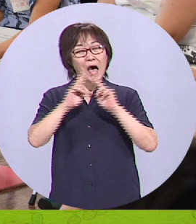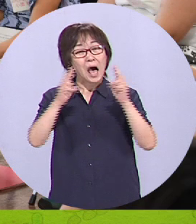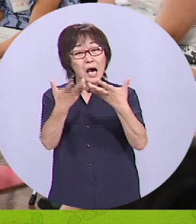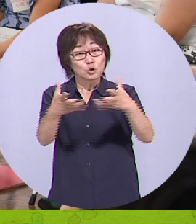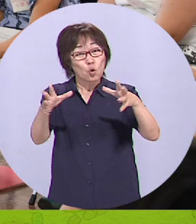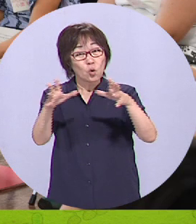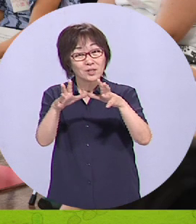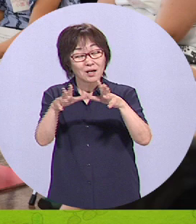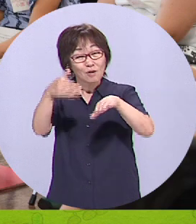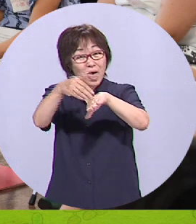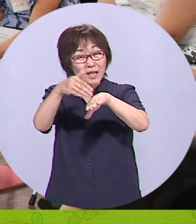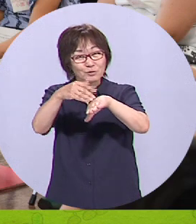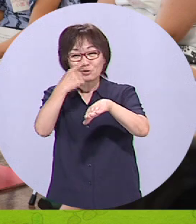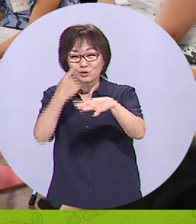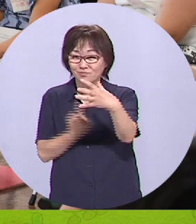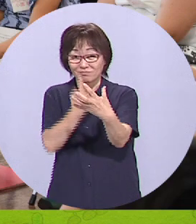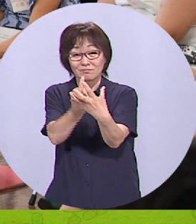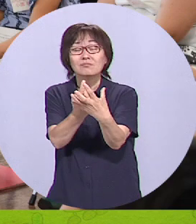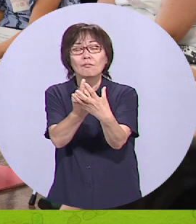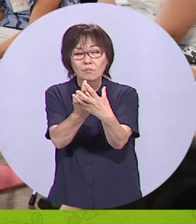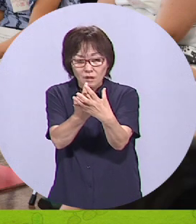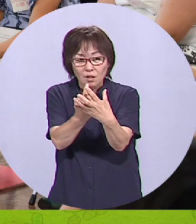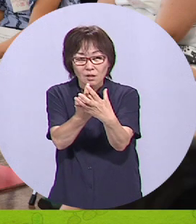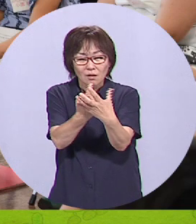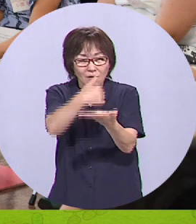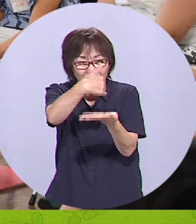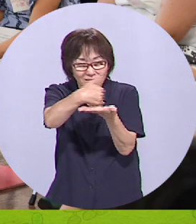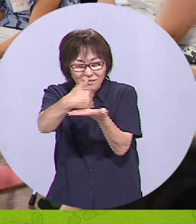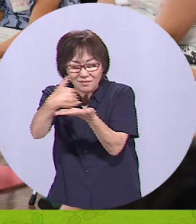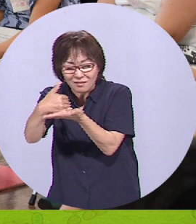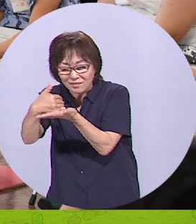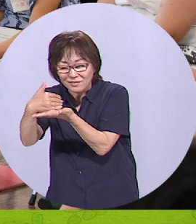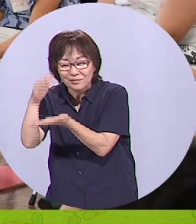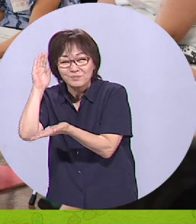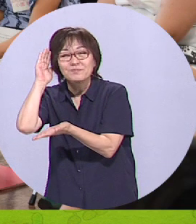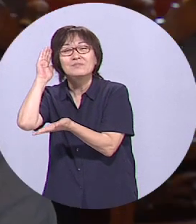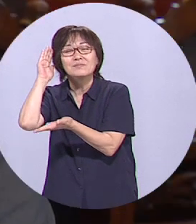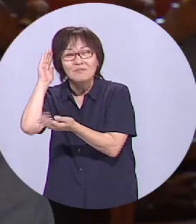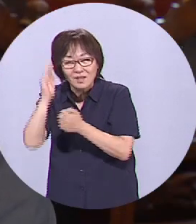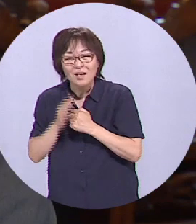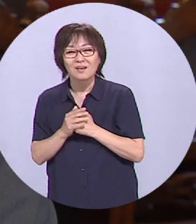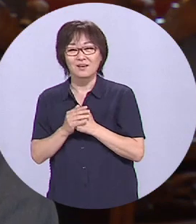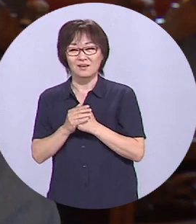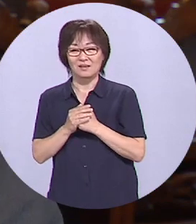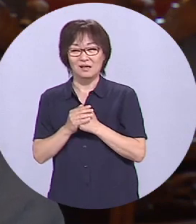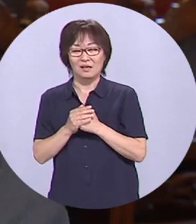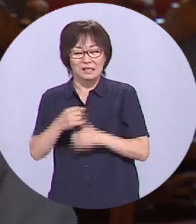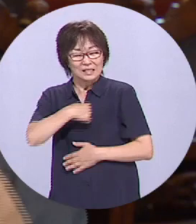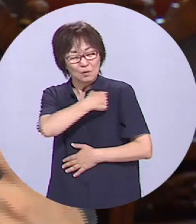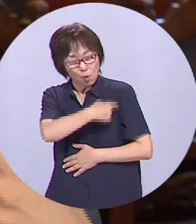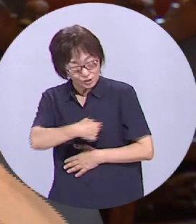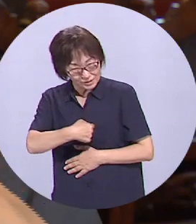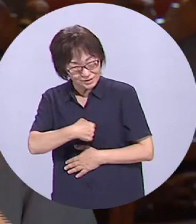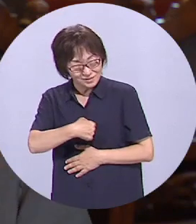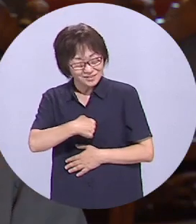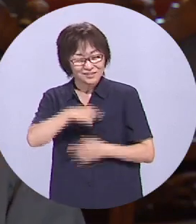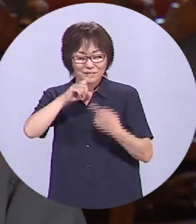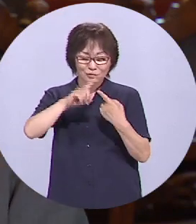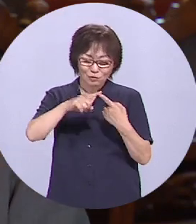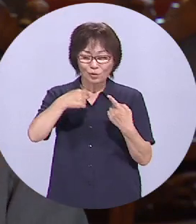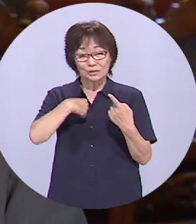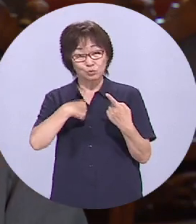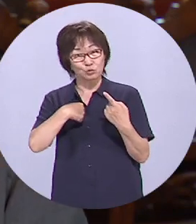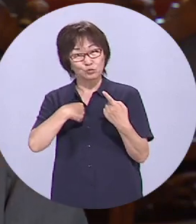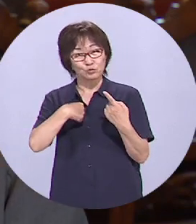参加させてもらって、みんな一人一人から声を聞いていって、でその中からの気持ちと、あと自分自身